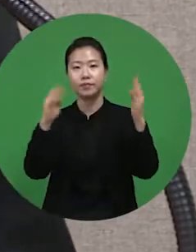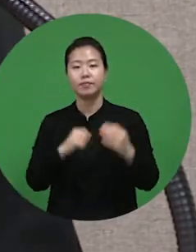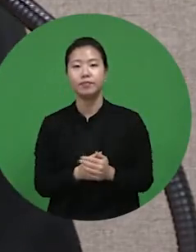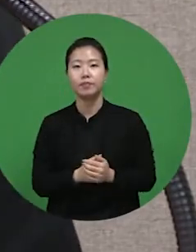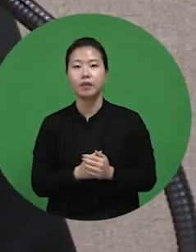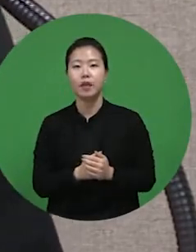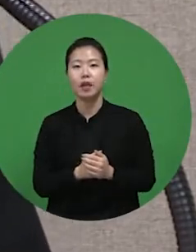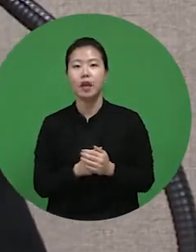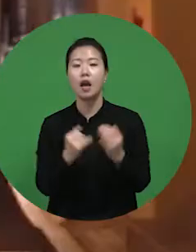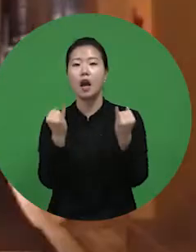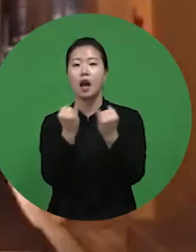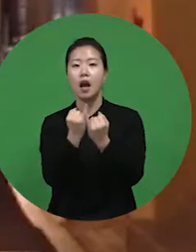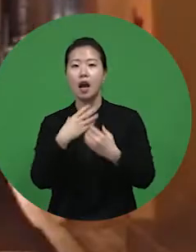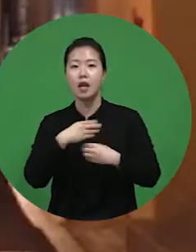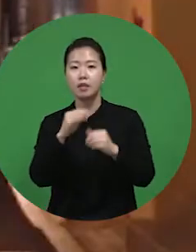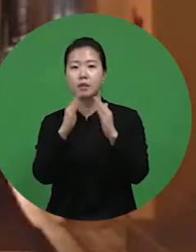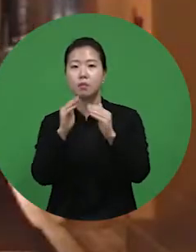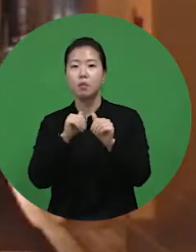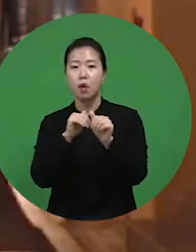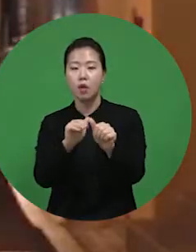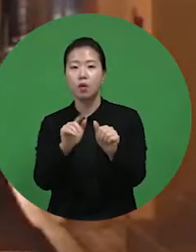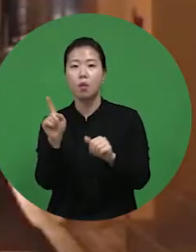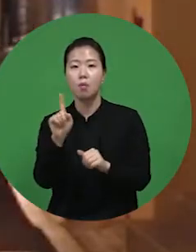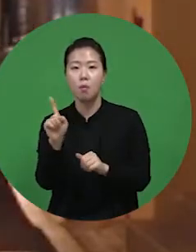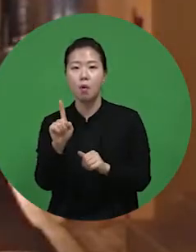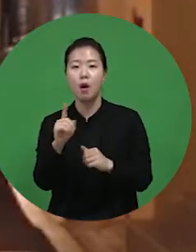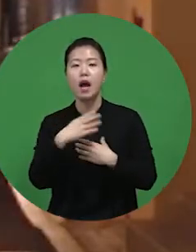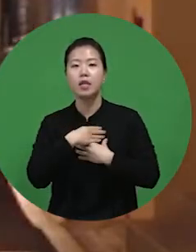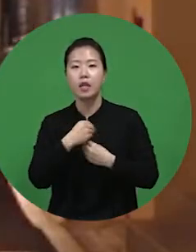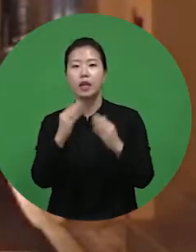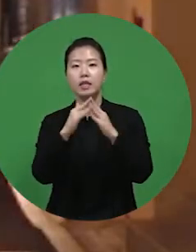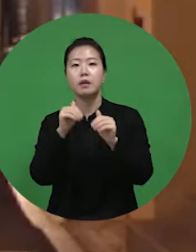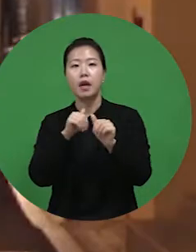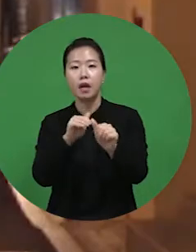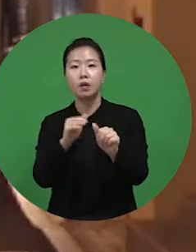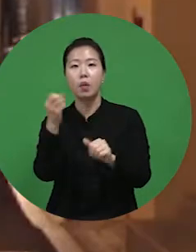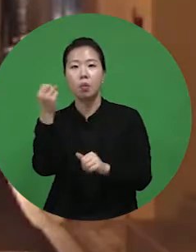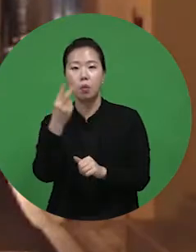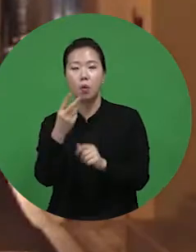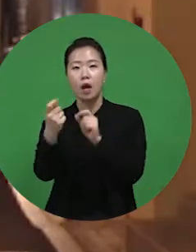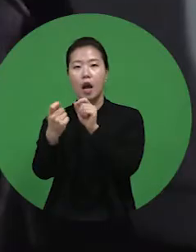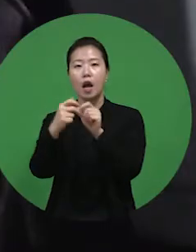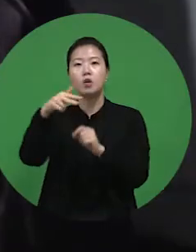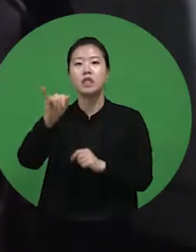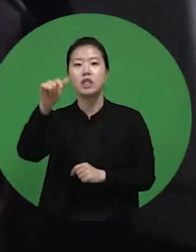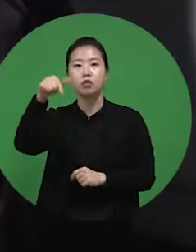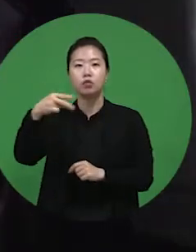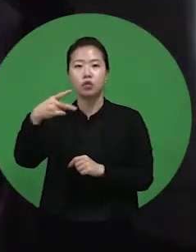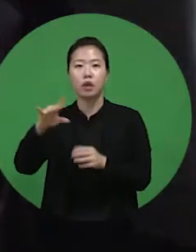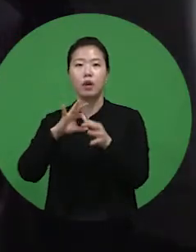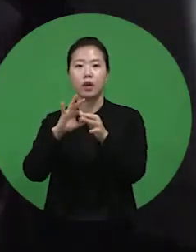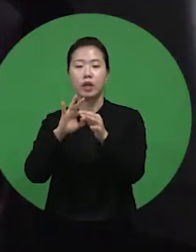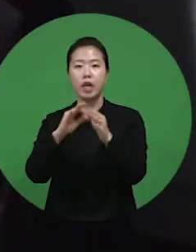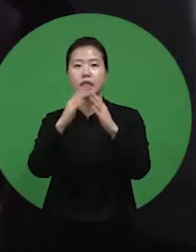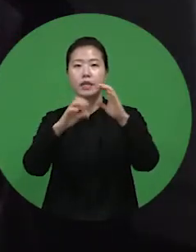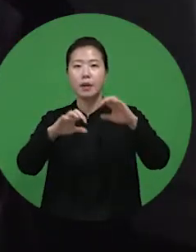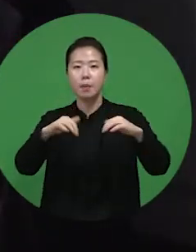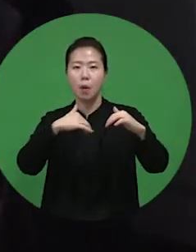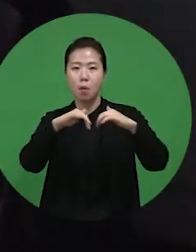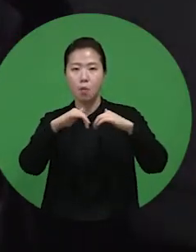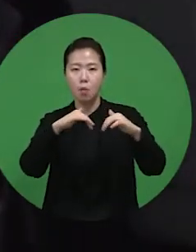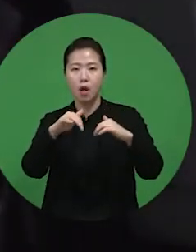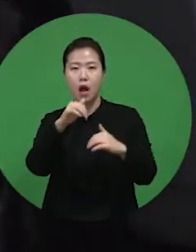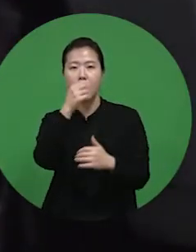열렸습니다. 여성 안심귀가 스카우트는 여성들의 안전한 귀가를 도울 뿐만 아니라 인근 지구대와 연계해 다가구